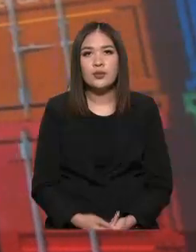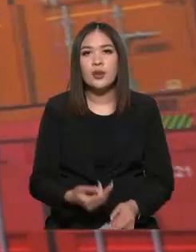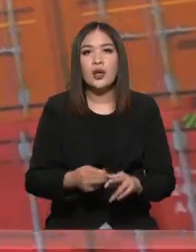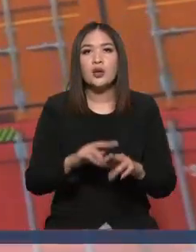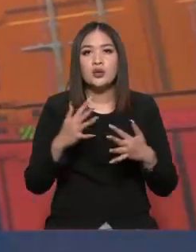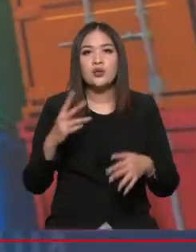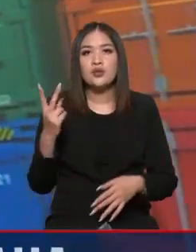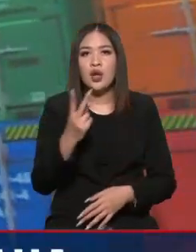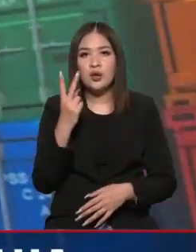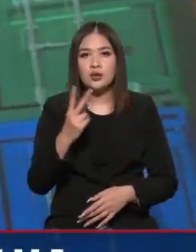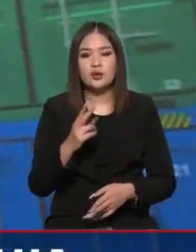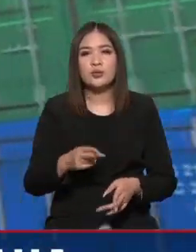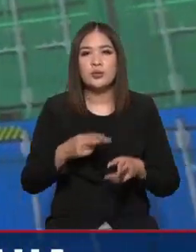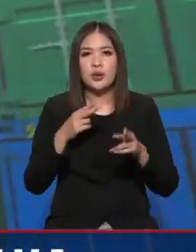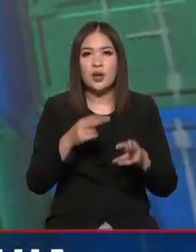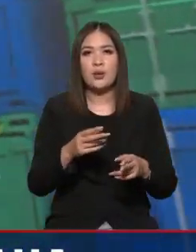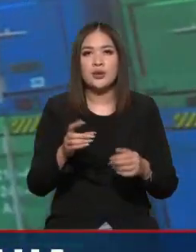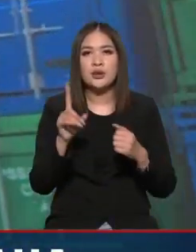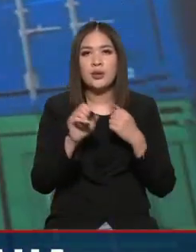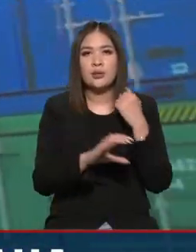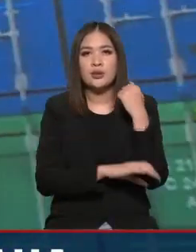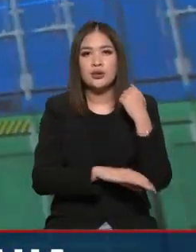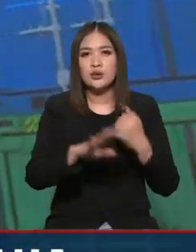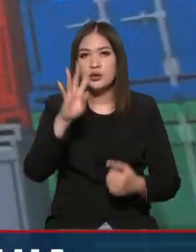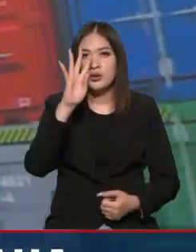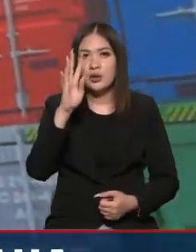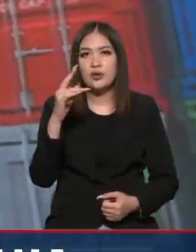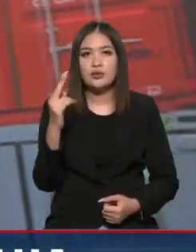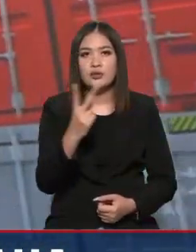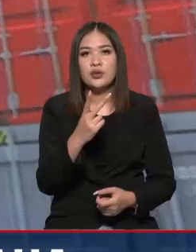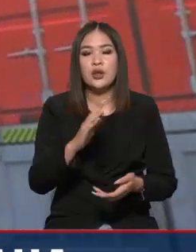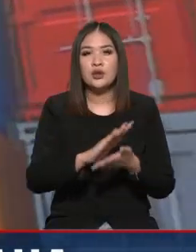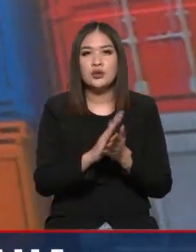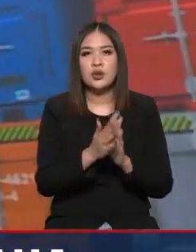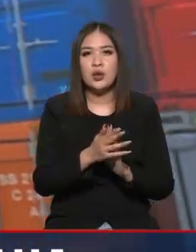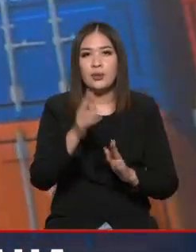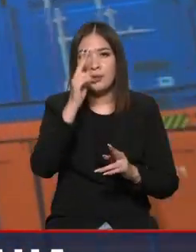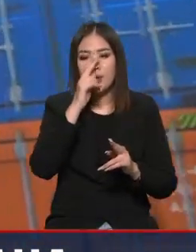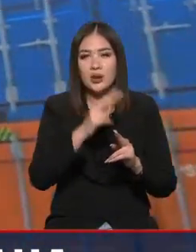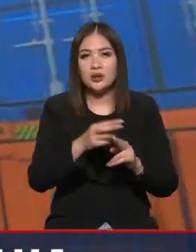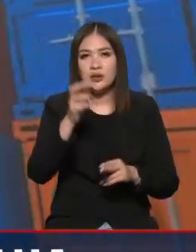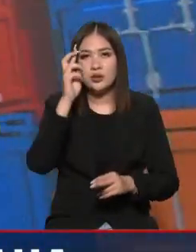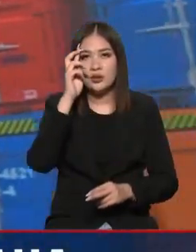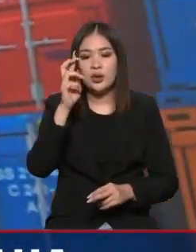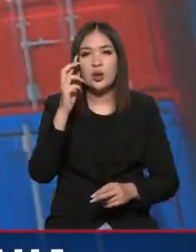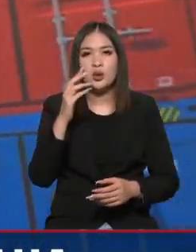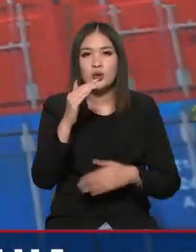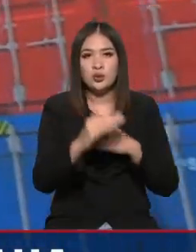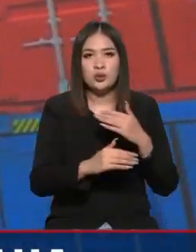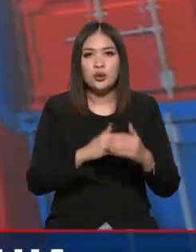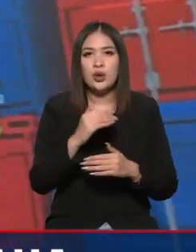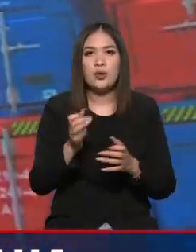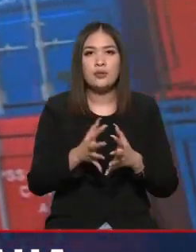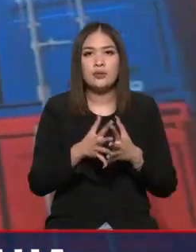Это уже второй визит подобного уровня за последние 4 года. Двустороннее сотрудничество двух братских стран успешно развивается по